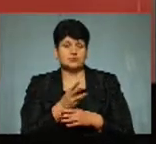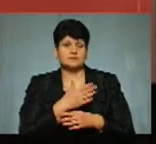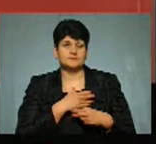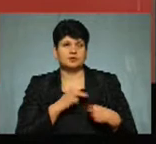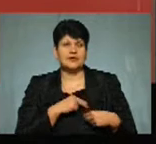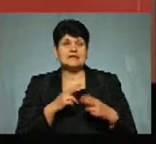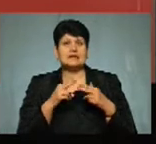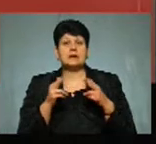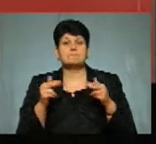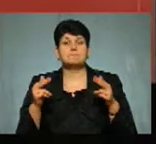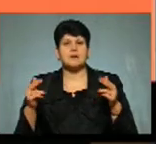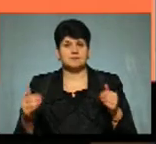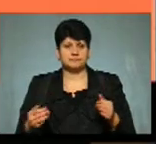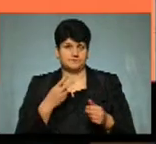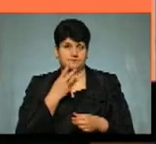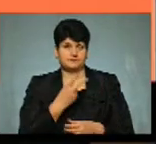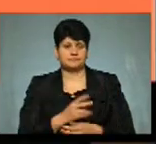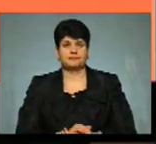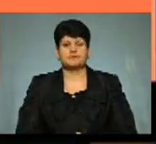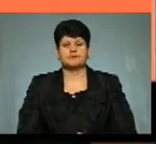із Дніпра, як це відбувається у них.